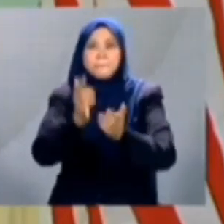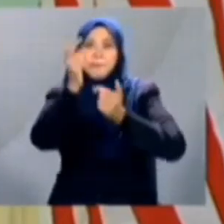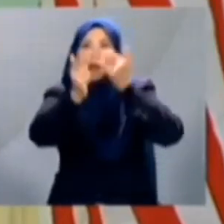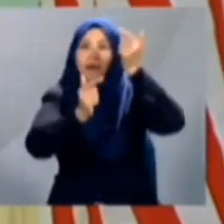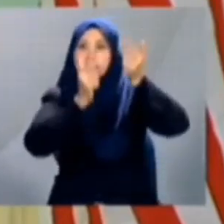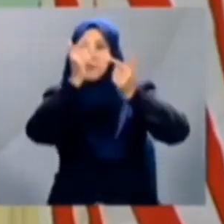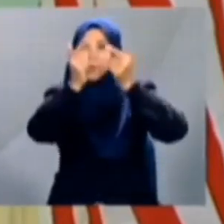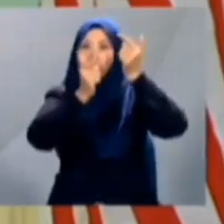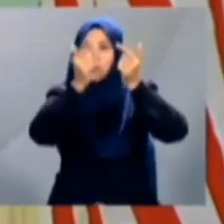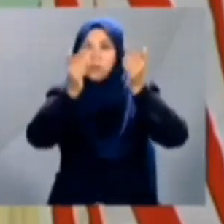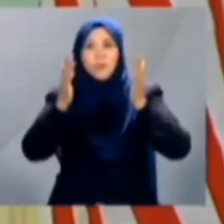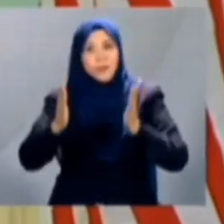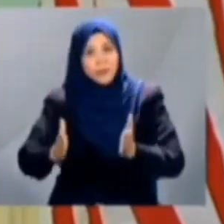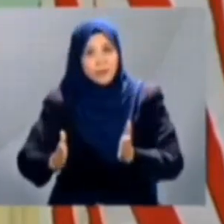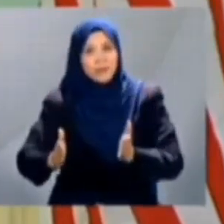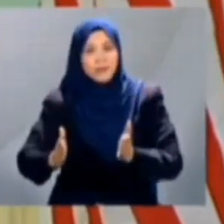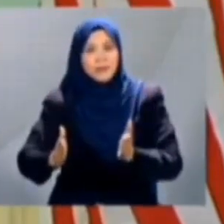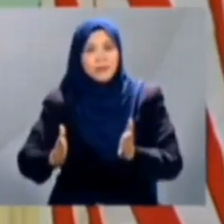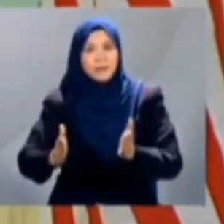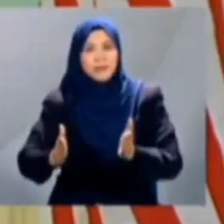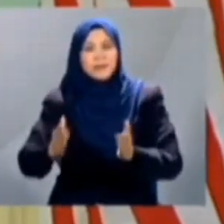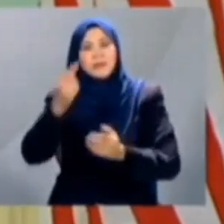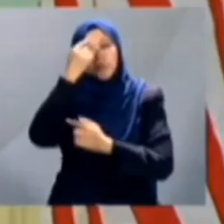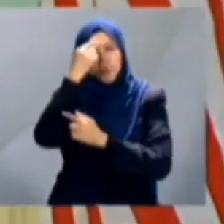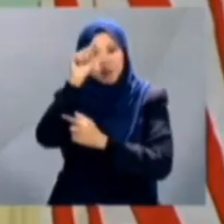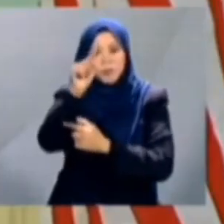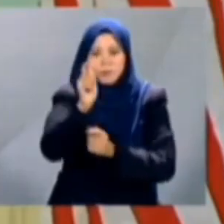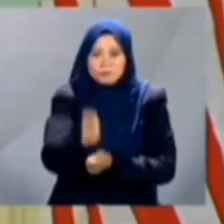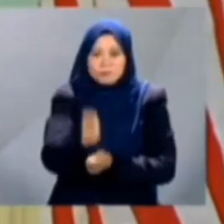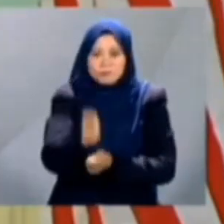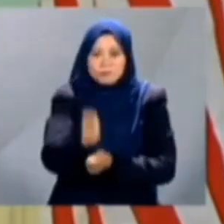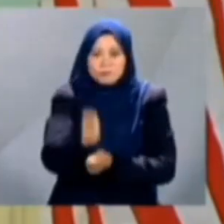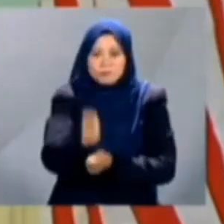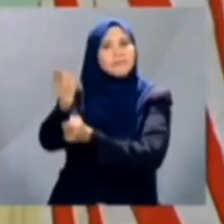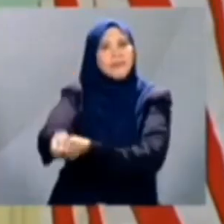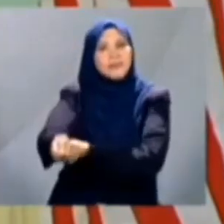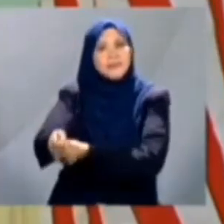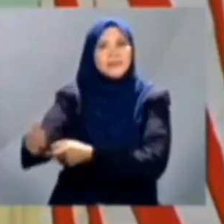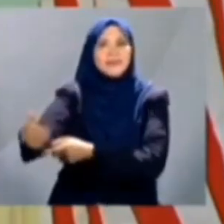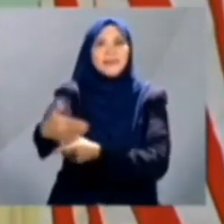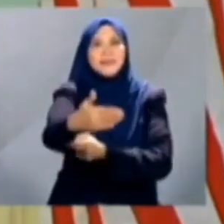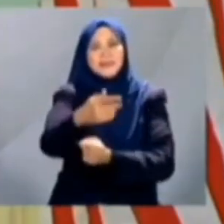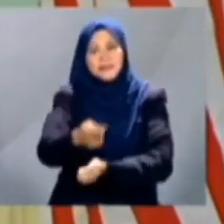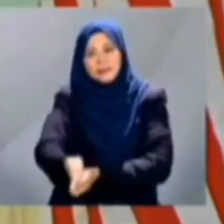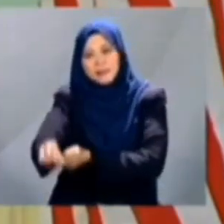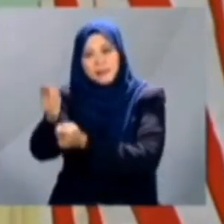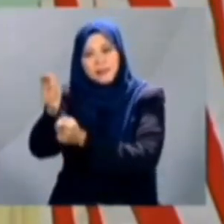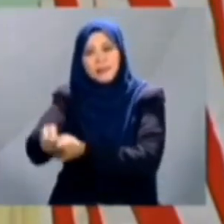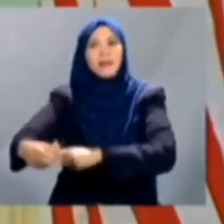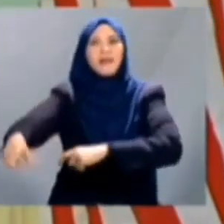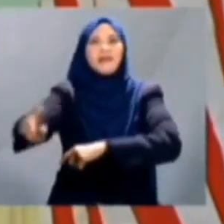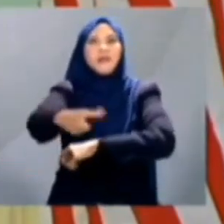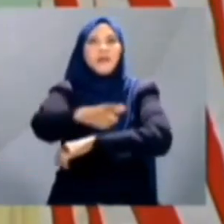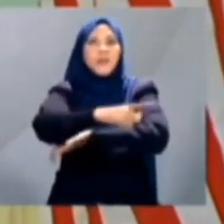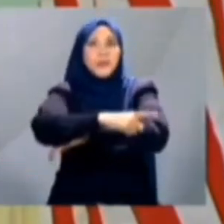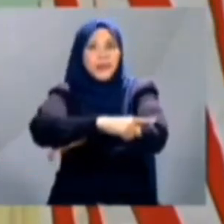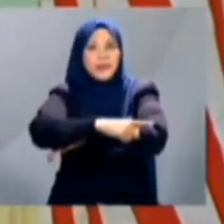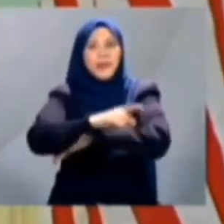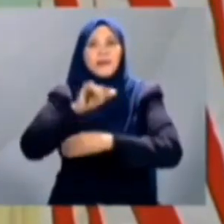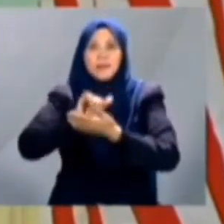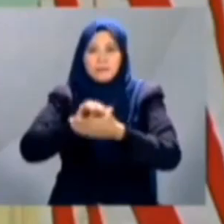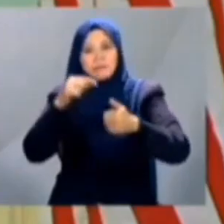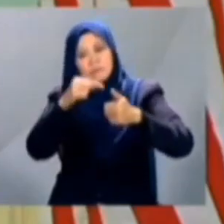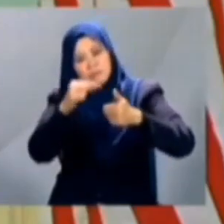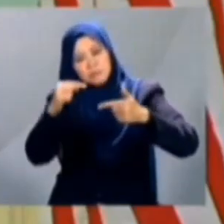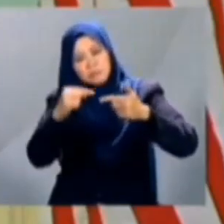yang membawa pelancong untuk memancing untuk memancing di laut Jadi